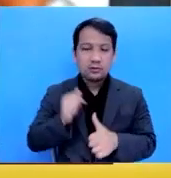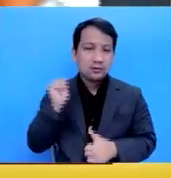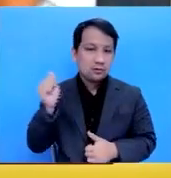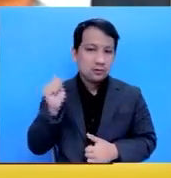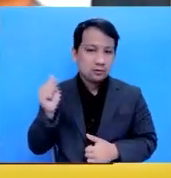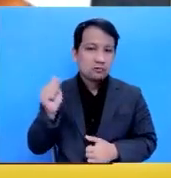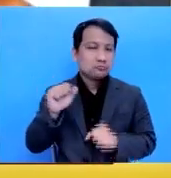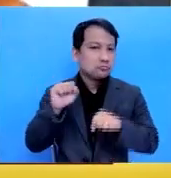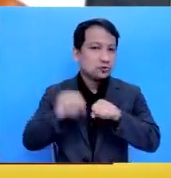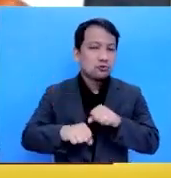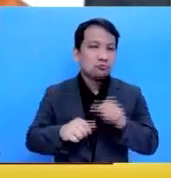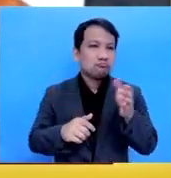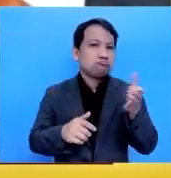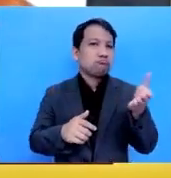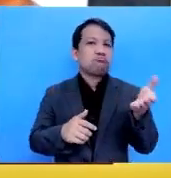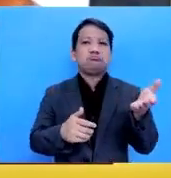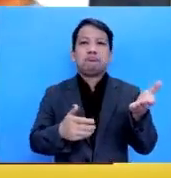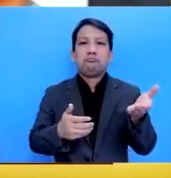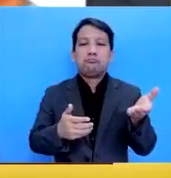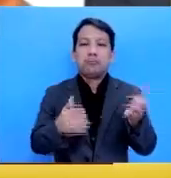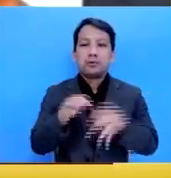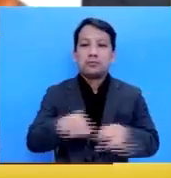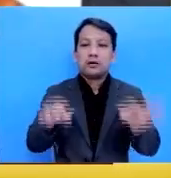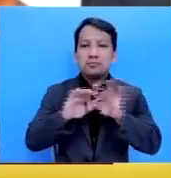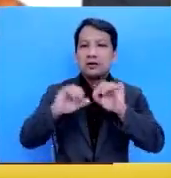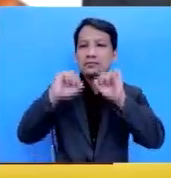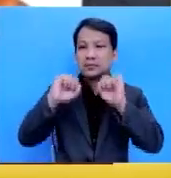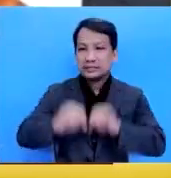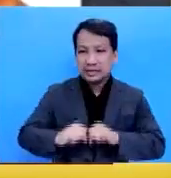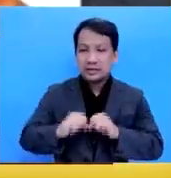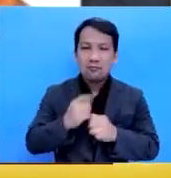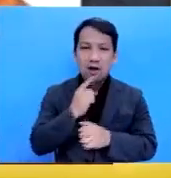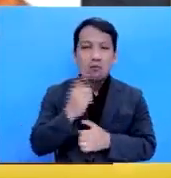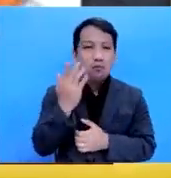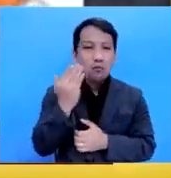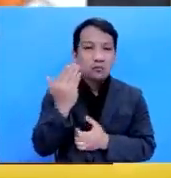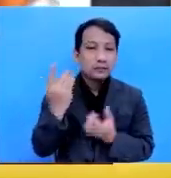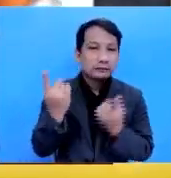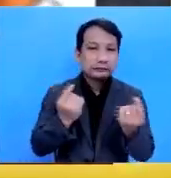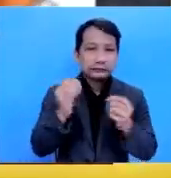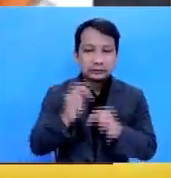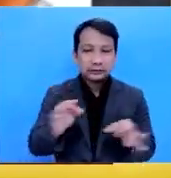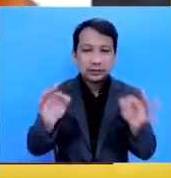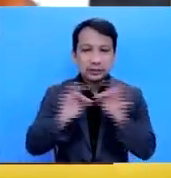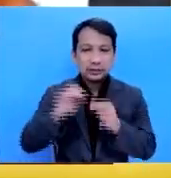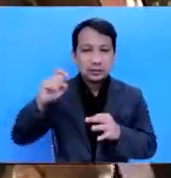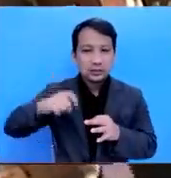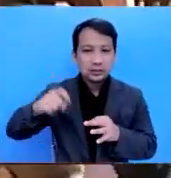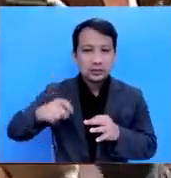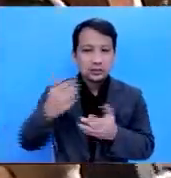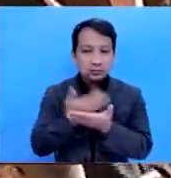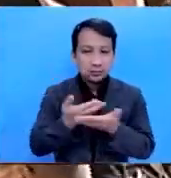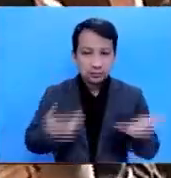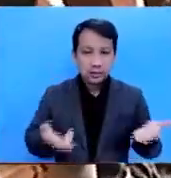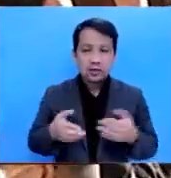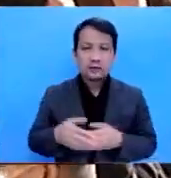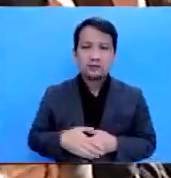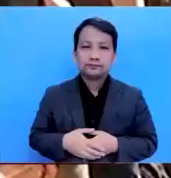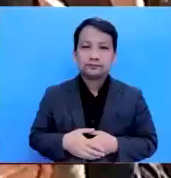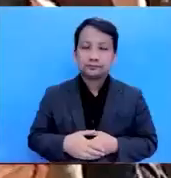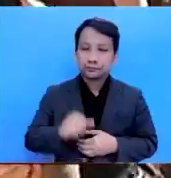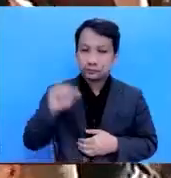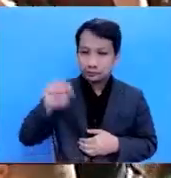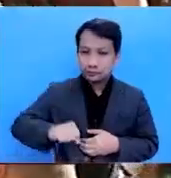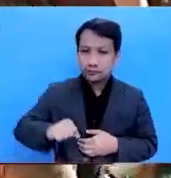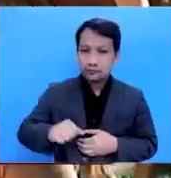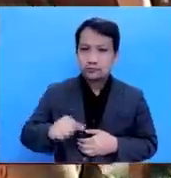therefore mas kakayanin na po ngayon yung mga kinakailangan na resources. May kakayahan daw si Sara